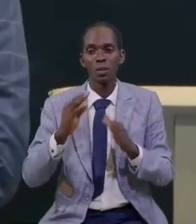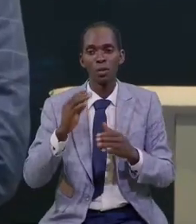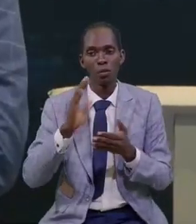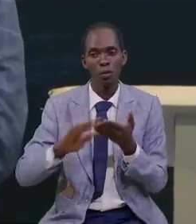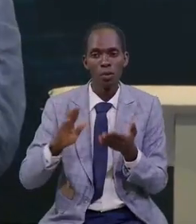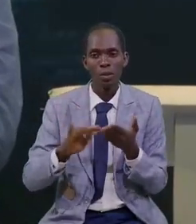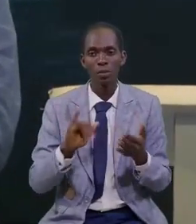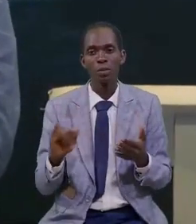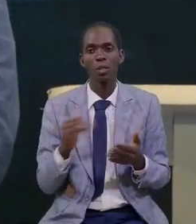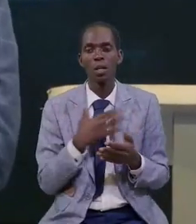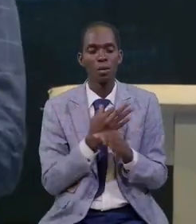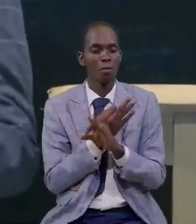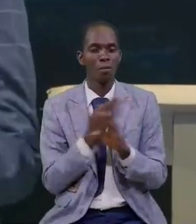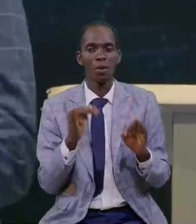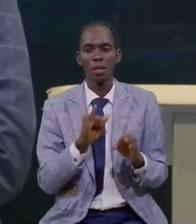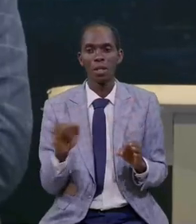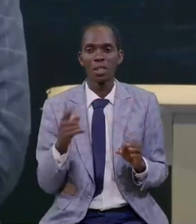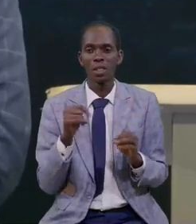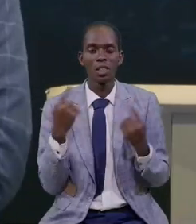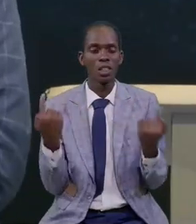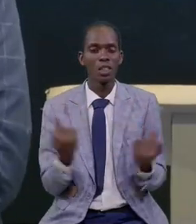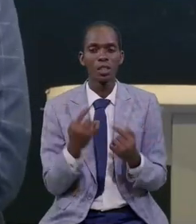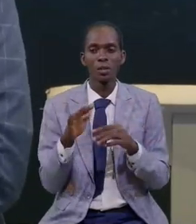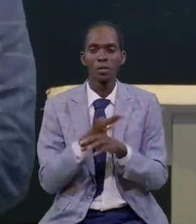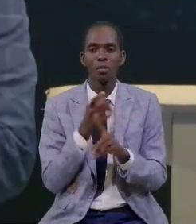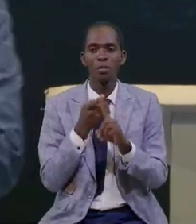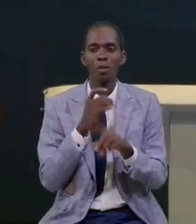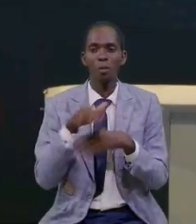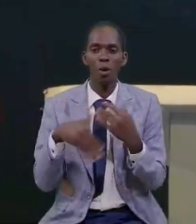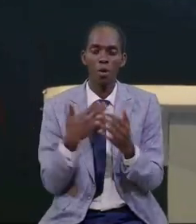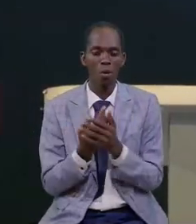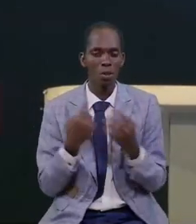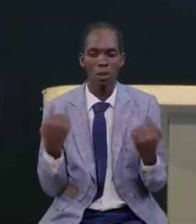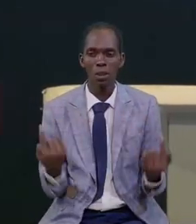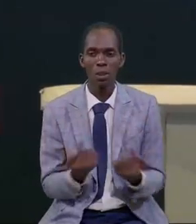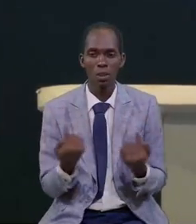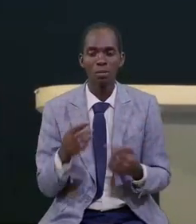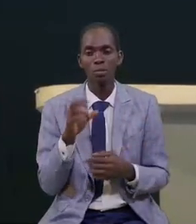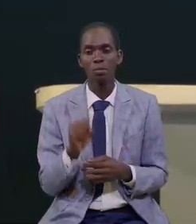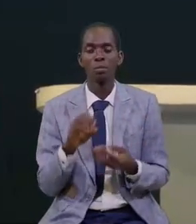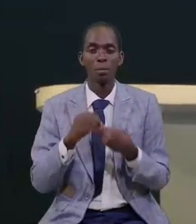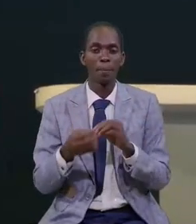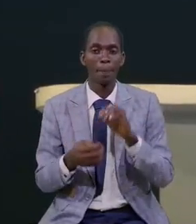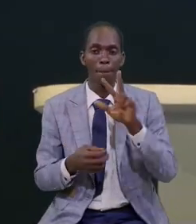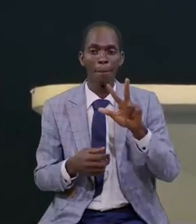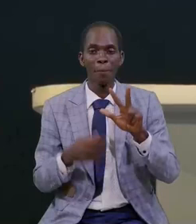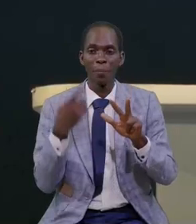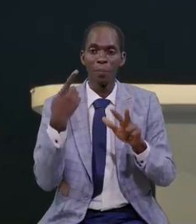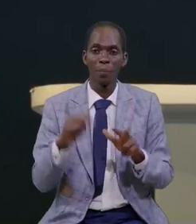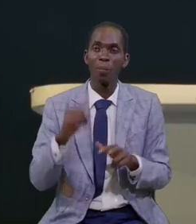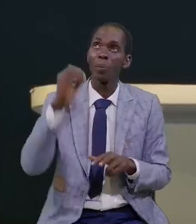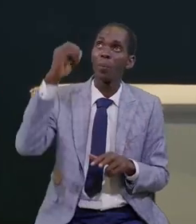affranchit le pécheur de toute transgression 3è point la lumière